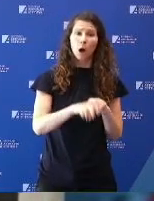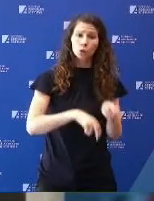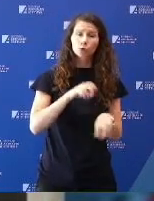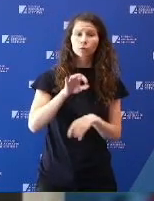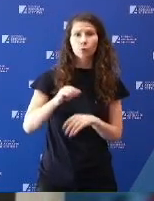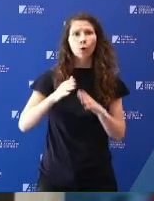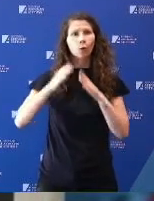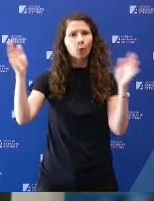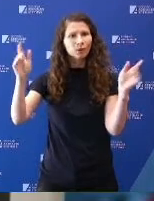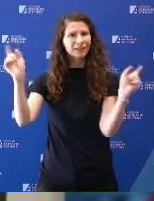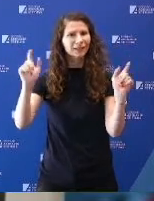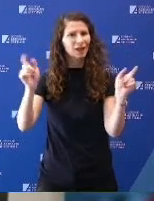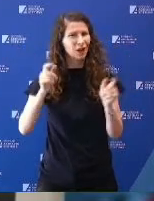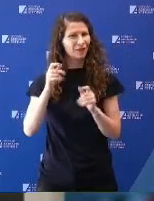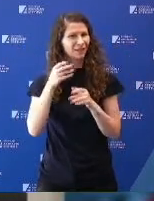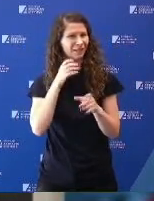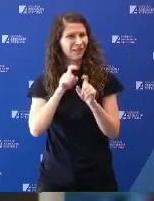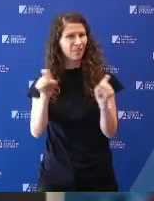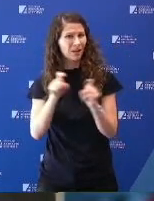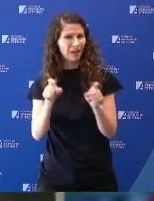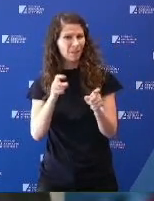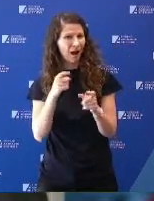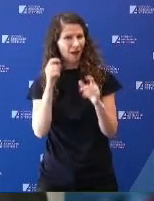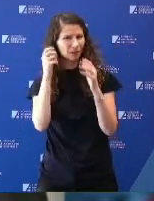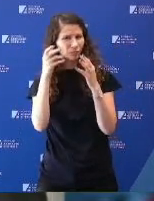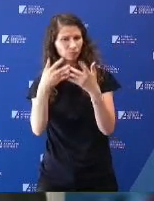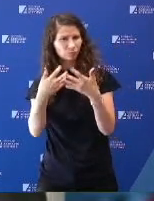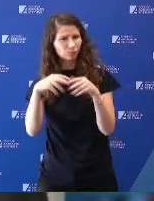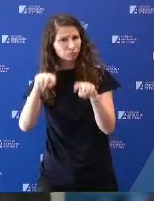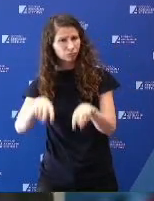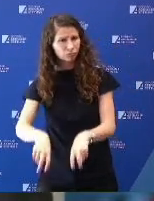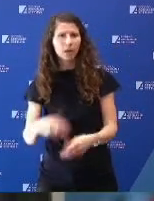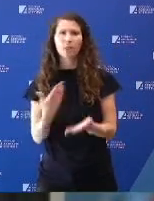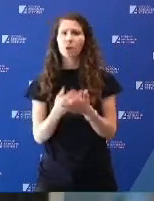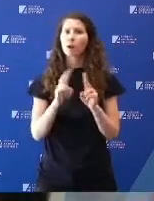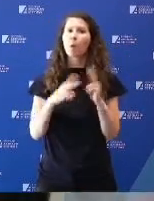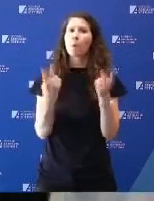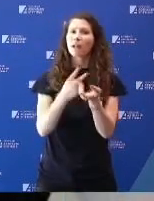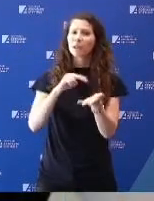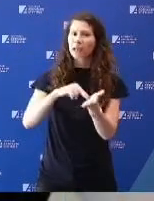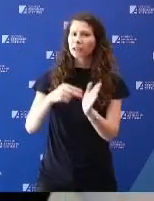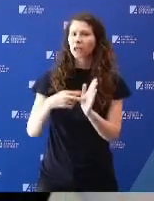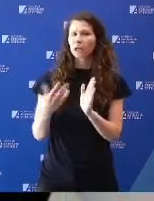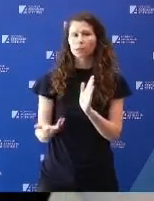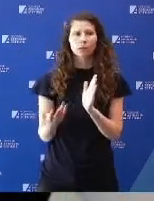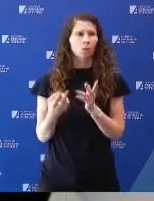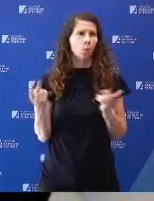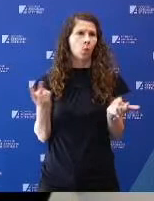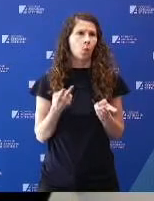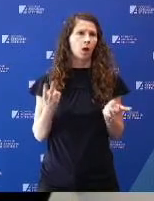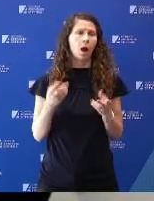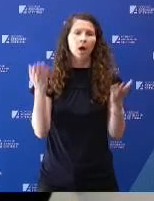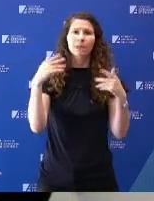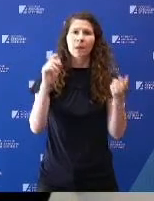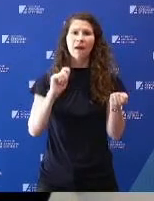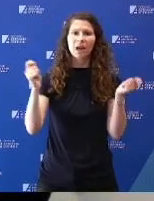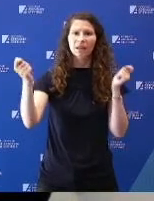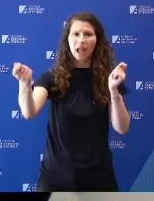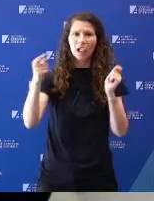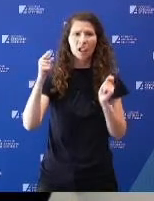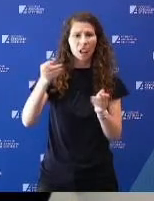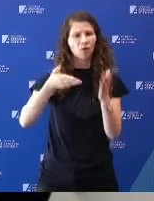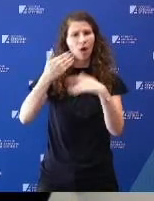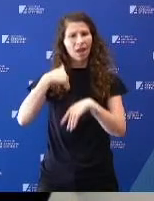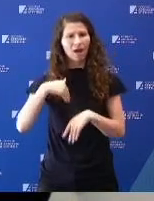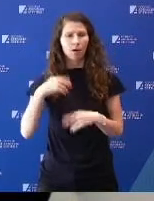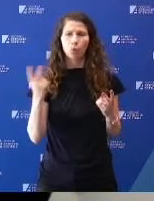Fragen zu beantworten, also umwelttechnisch. Was sind die Treiber des Klimawandels? Was können wir tun? Was sind die